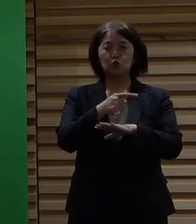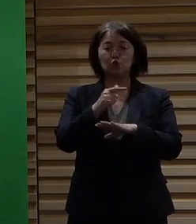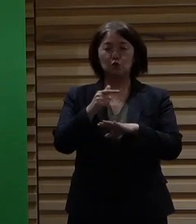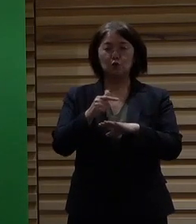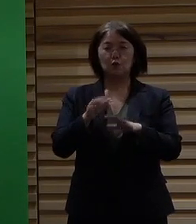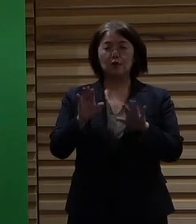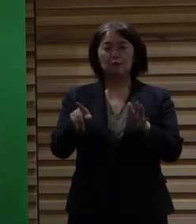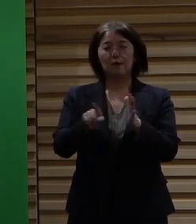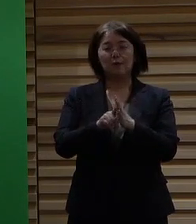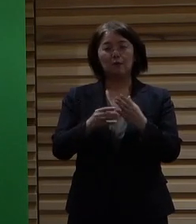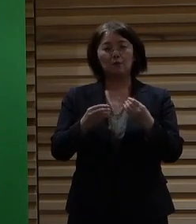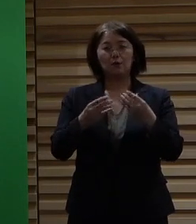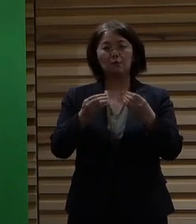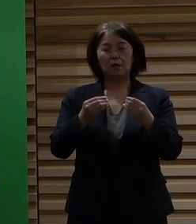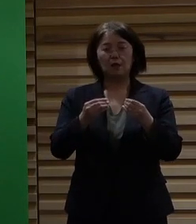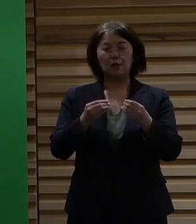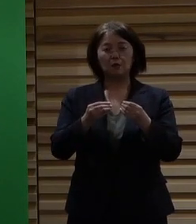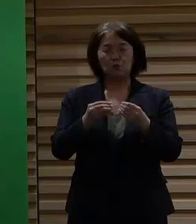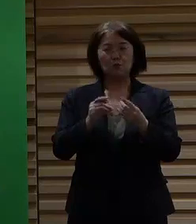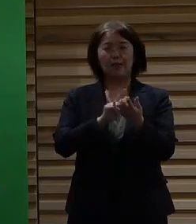の対応を行ってまいります。